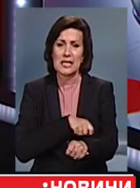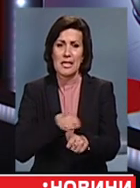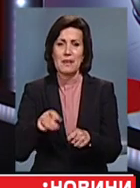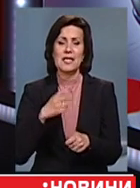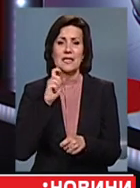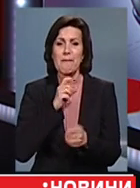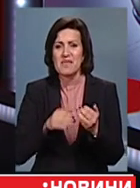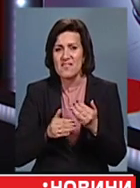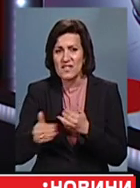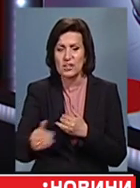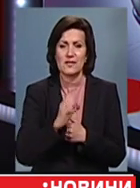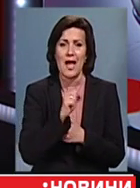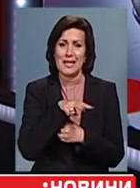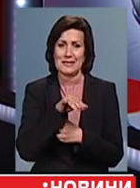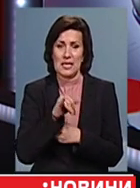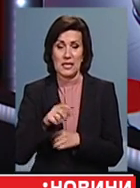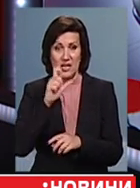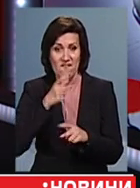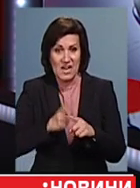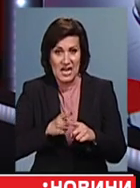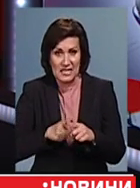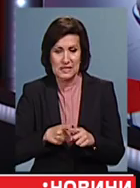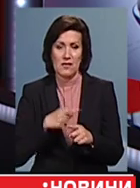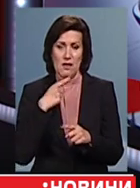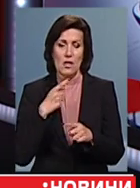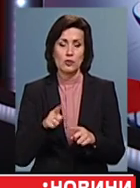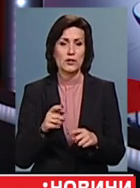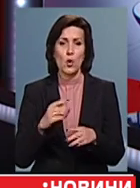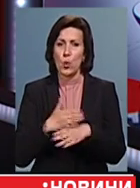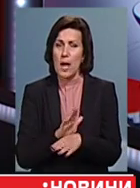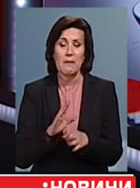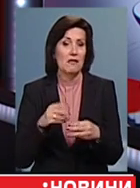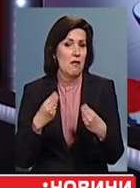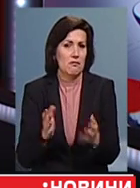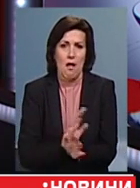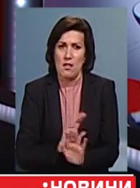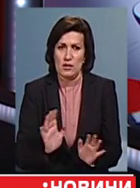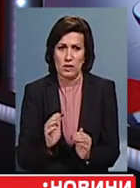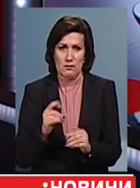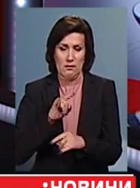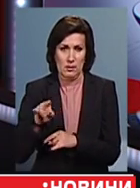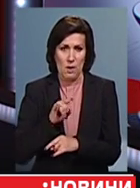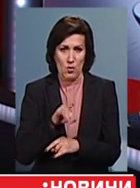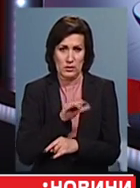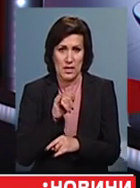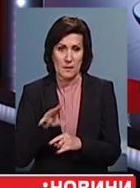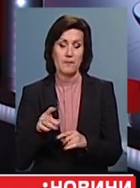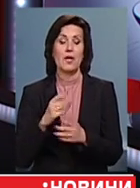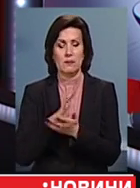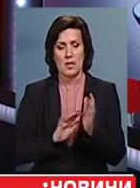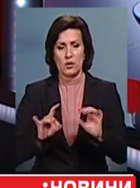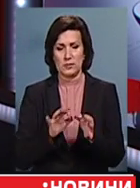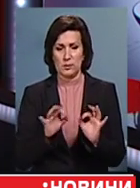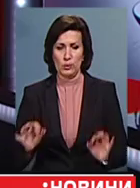від Олександрії. Тим часом у Греції заявляють, що ці уламки не належать літаку Egypt Air. Детальніше розкаже